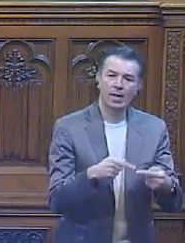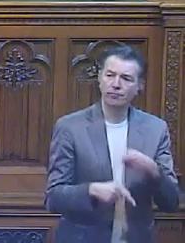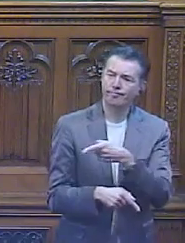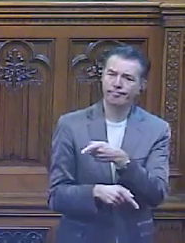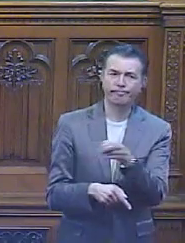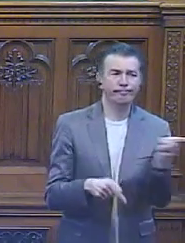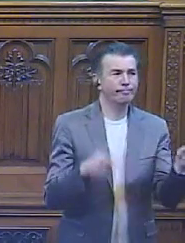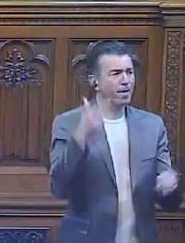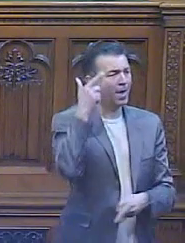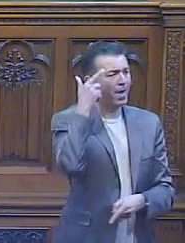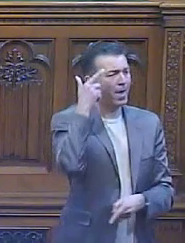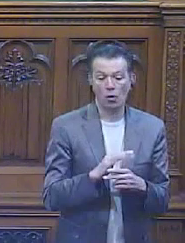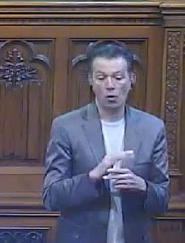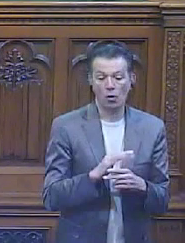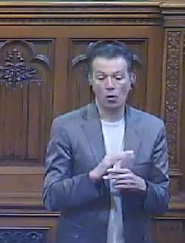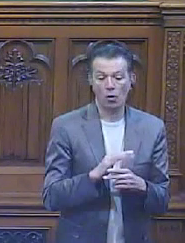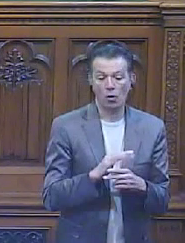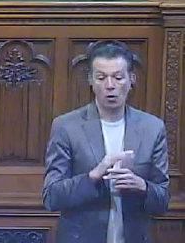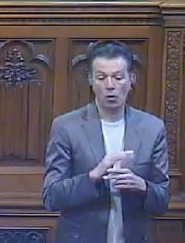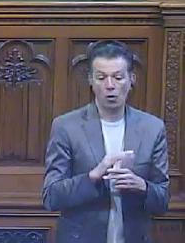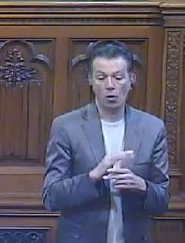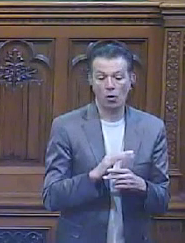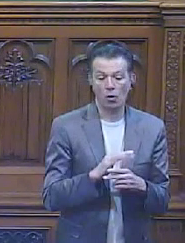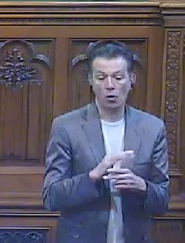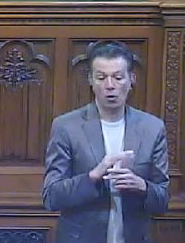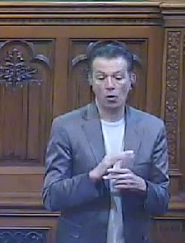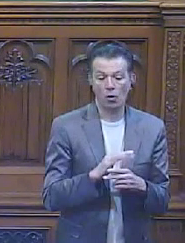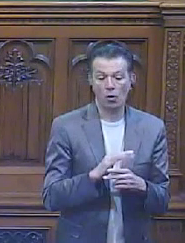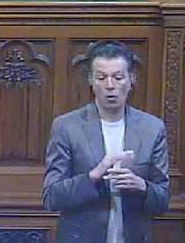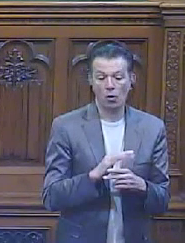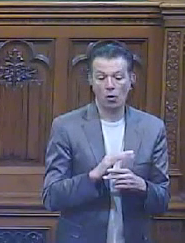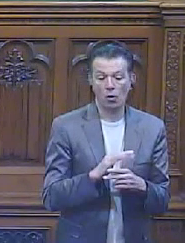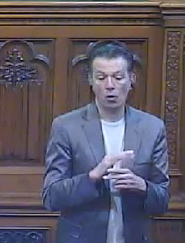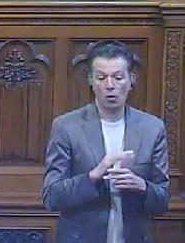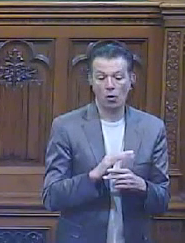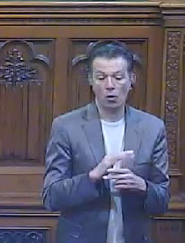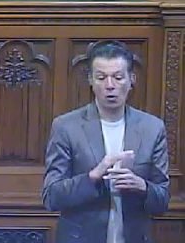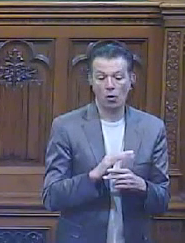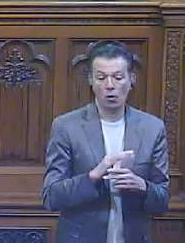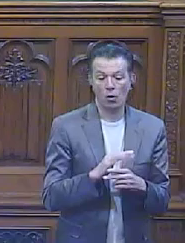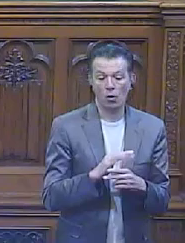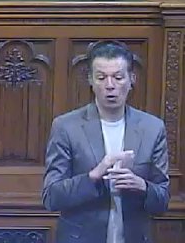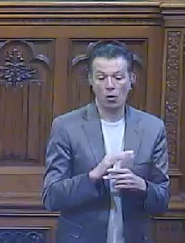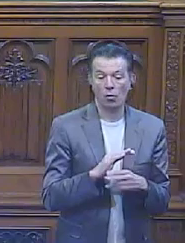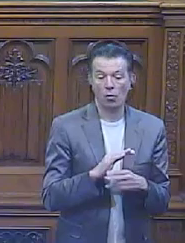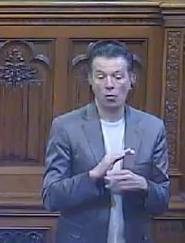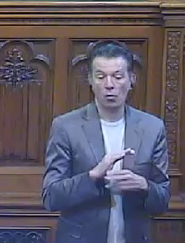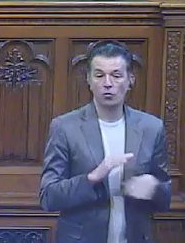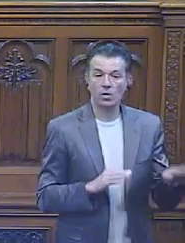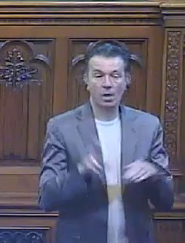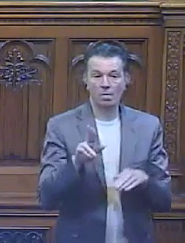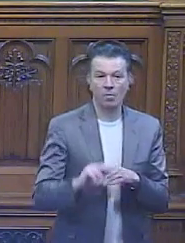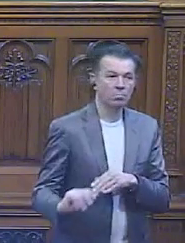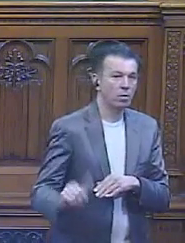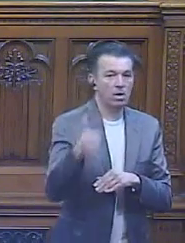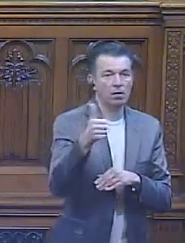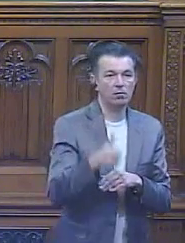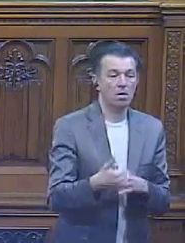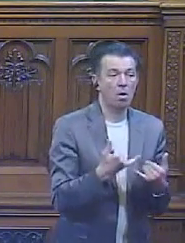Meine sehr geehrten Damen und Herren, die FPÖ hat gegen die Einführung der Mindestsicherung, Tausende kritisieren